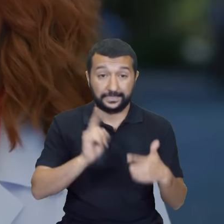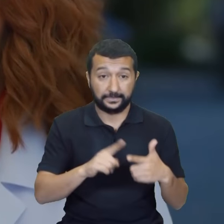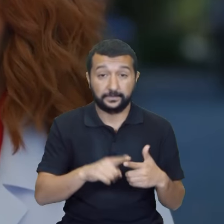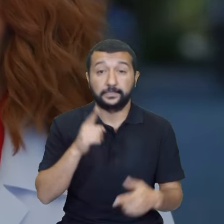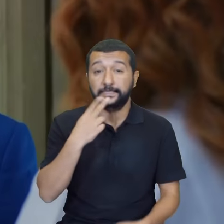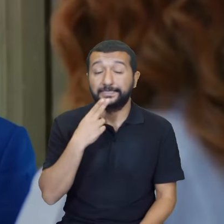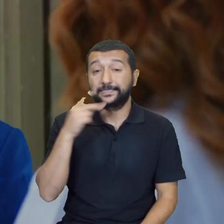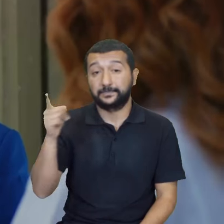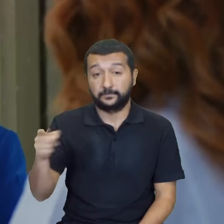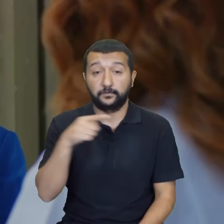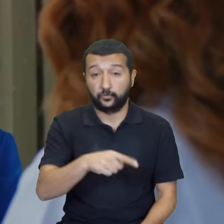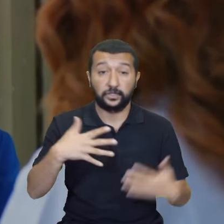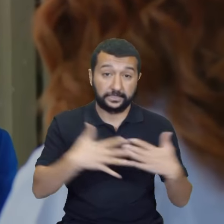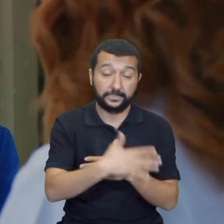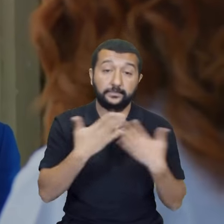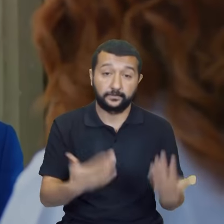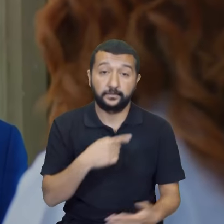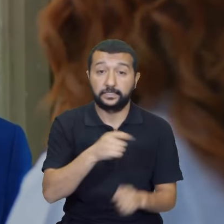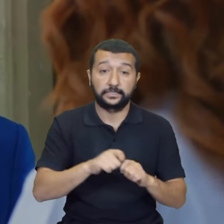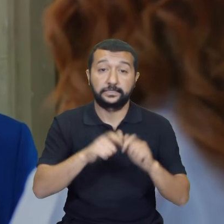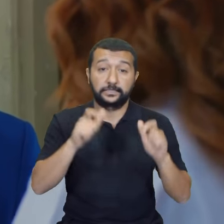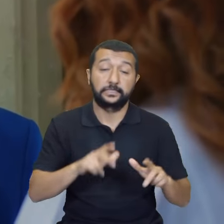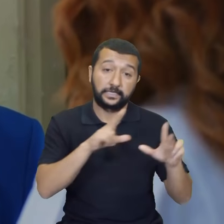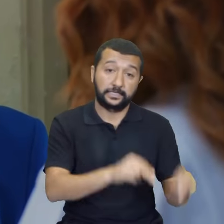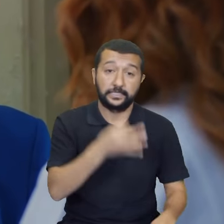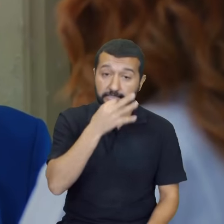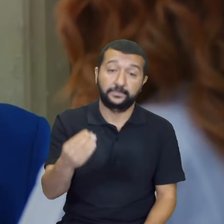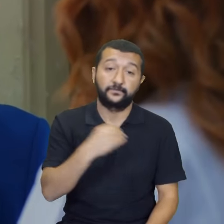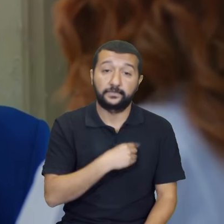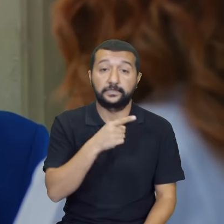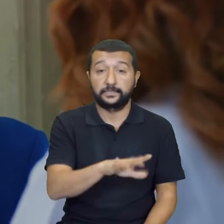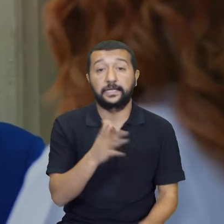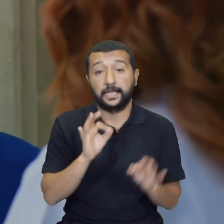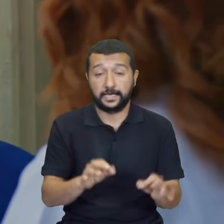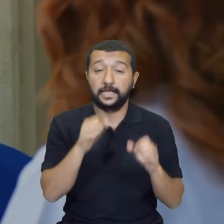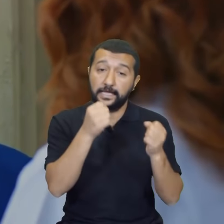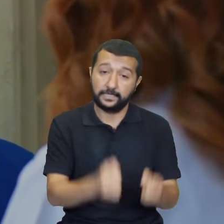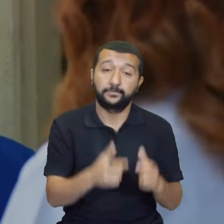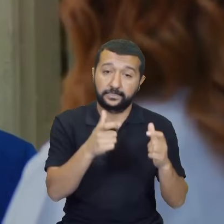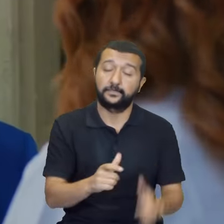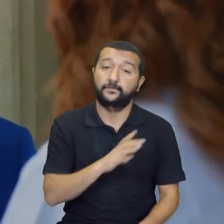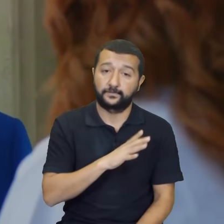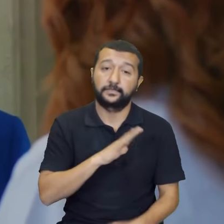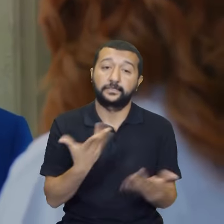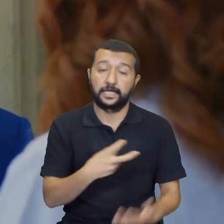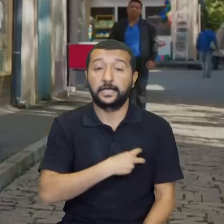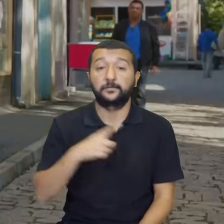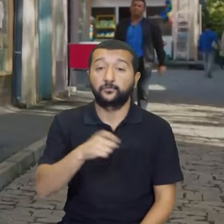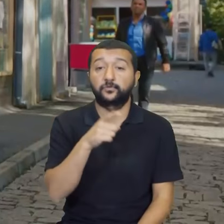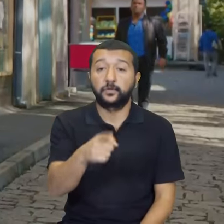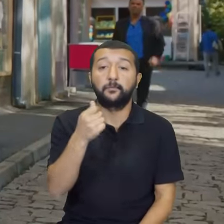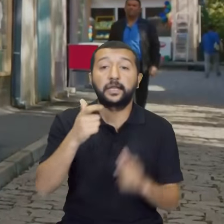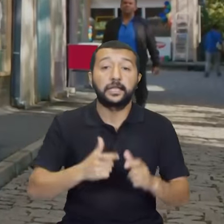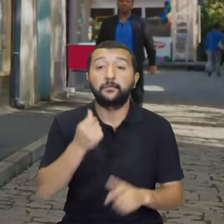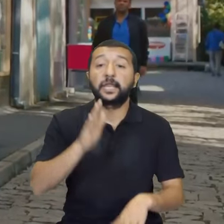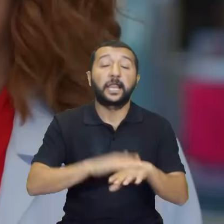İkincisi Itır bu gecede ofiste kalmamıza izin verdi. Yani hala kalacak yerimiz var aşk böcüğüm. Ya